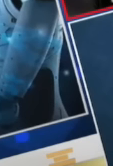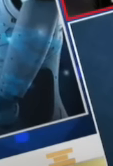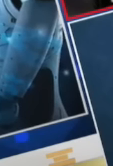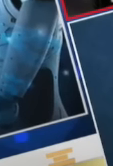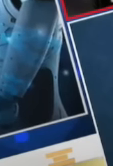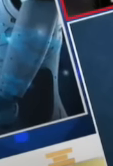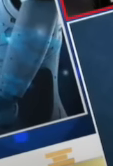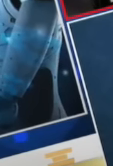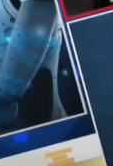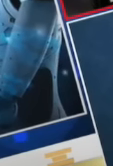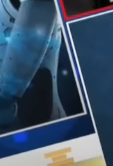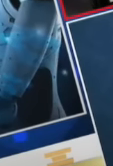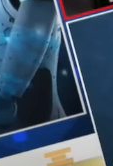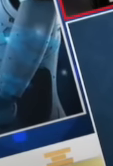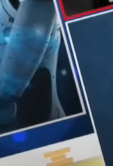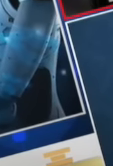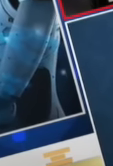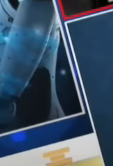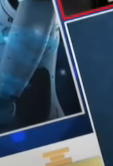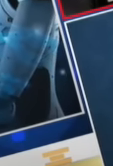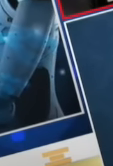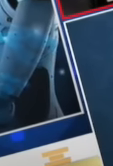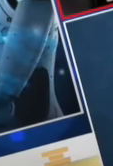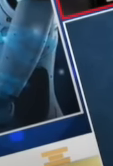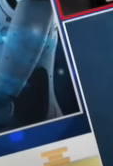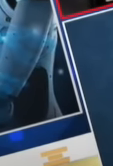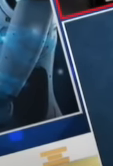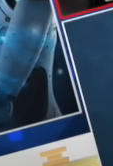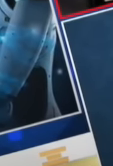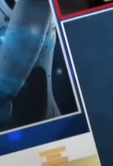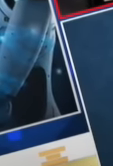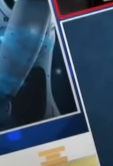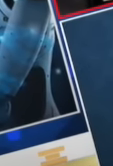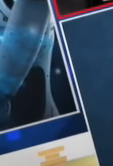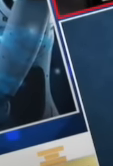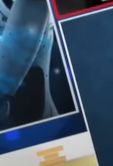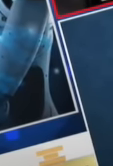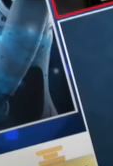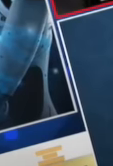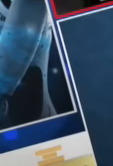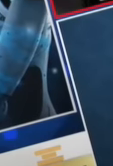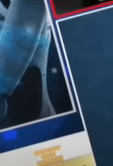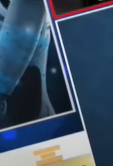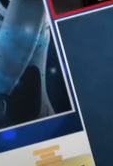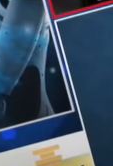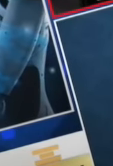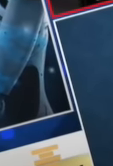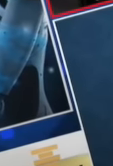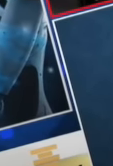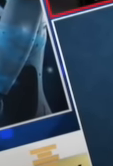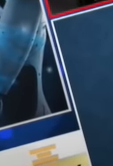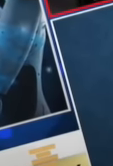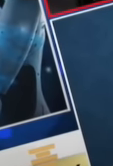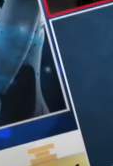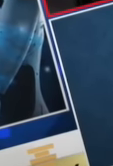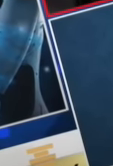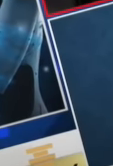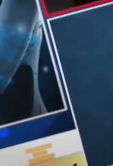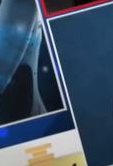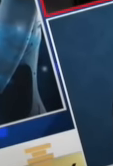และเป็นอีกหนึ่งในการอภิปรายงบประมาณปี2568ที่พูด